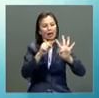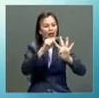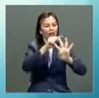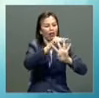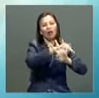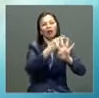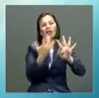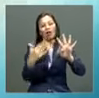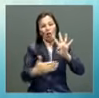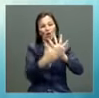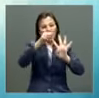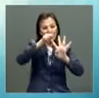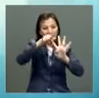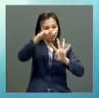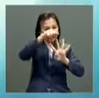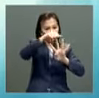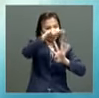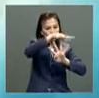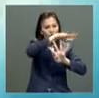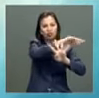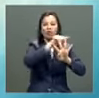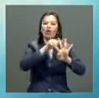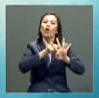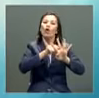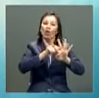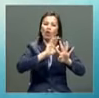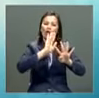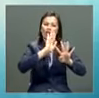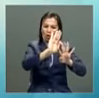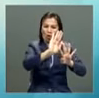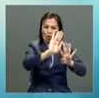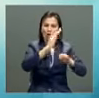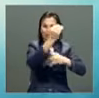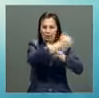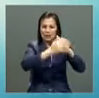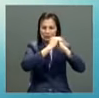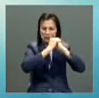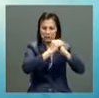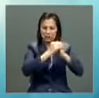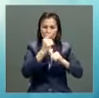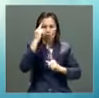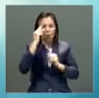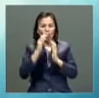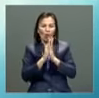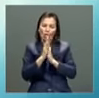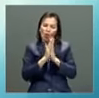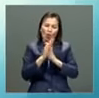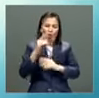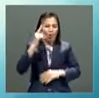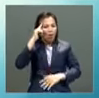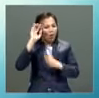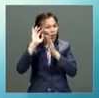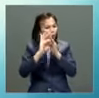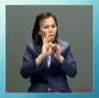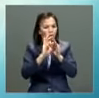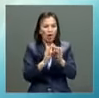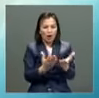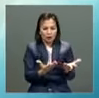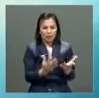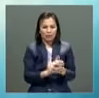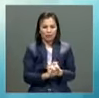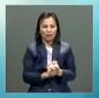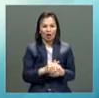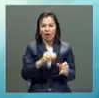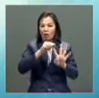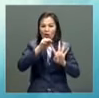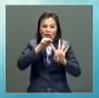ใดๆนี่คือสิ่งที่เป็นความท้าทายสำหรับการควบคุมสถานการณ์แล้วเขาก็เกิดความกังวลว่าภาวะการระบ